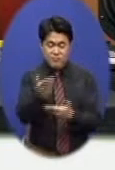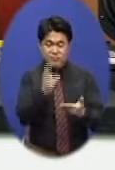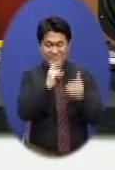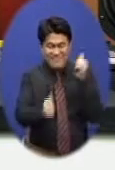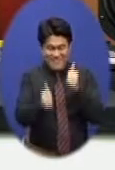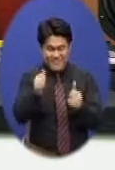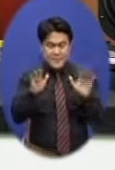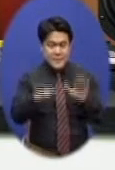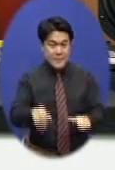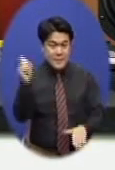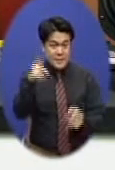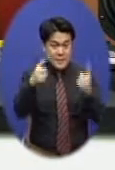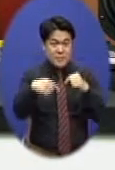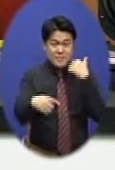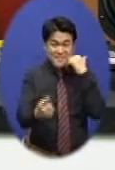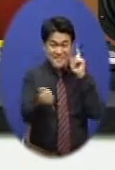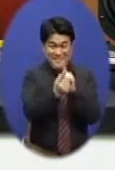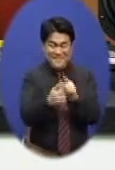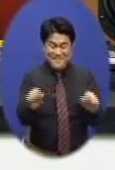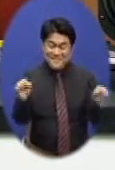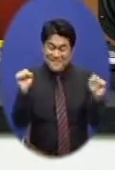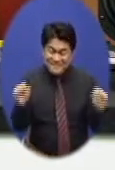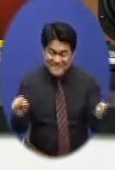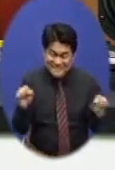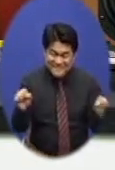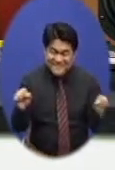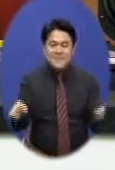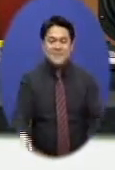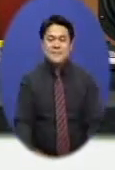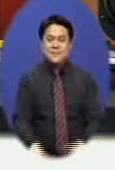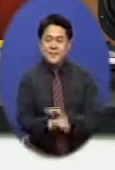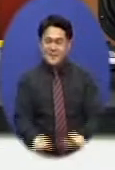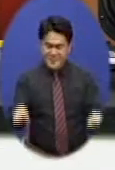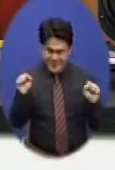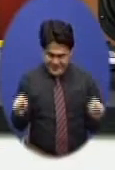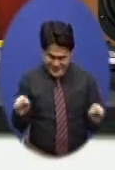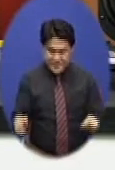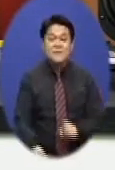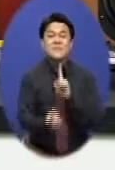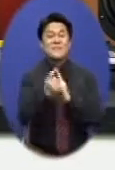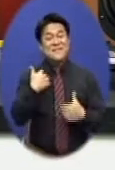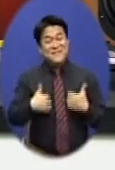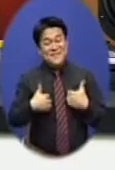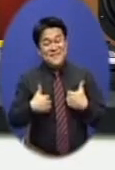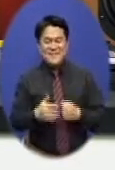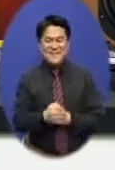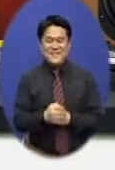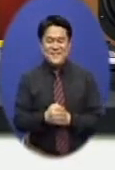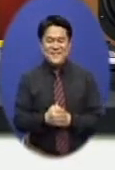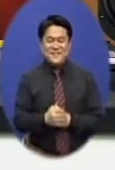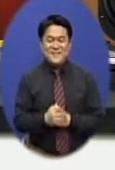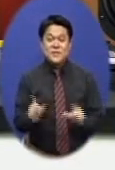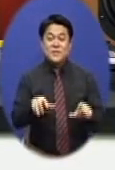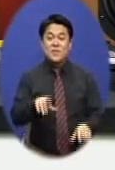노래자랑 즉석 참여자 또 만나보죠. 네. 안녕하세요. 네. 안녕하세요. 네, 반갑습니다. 반갑습니다.